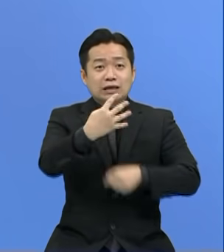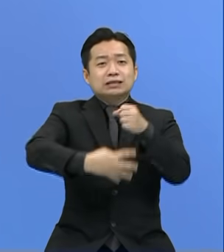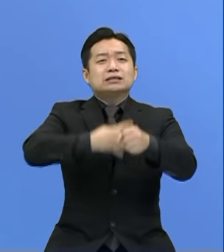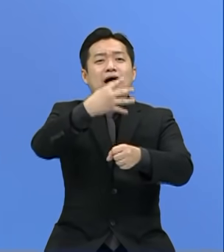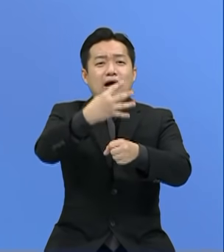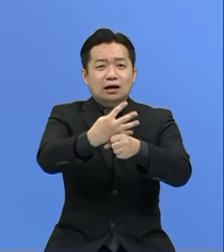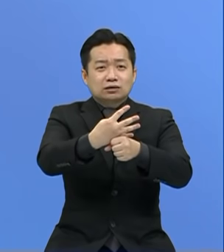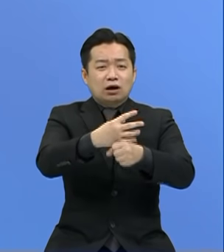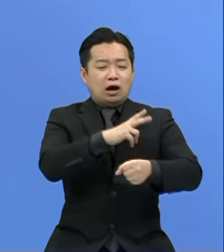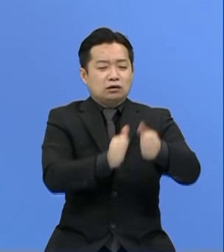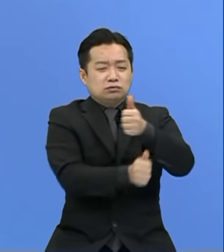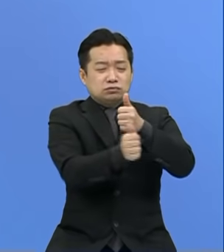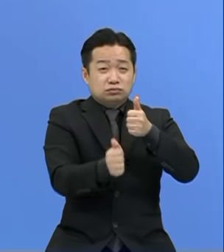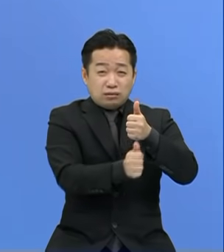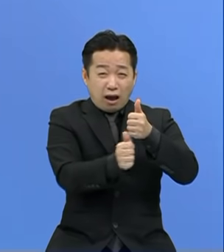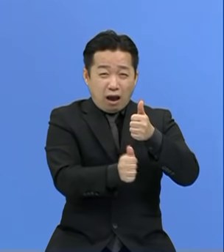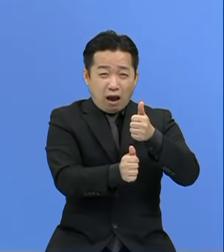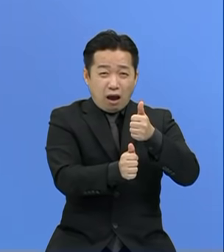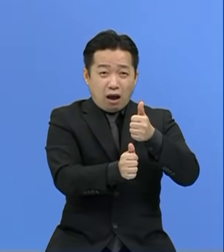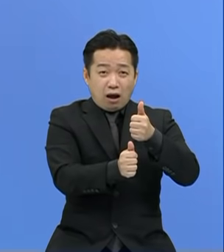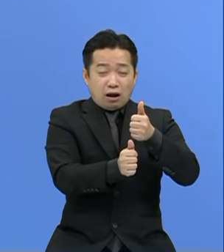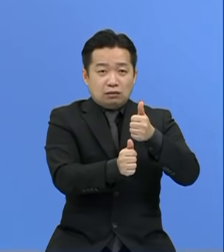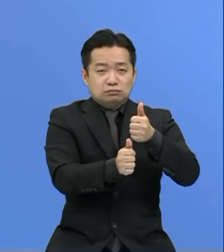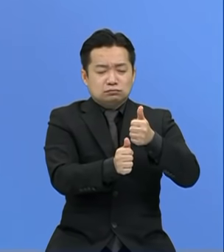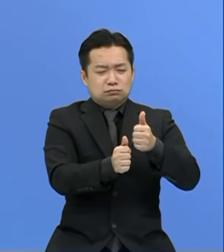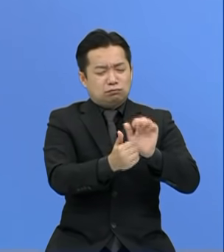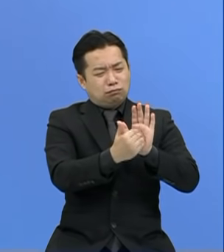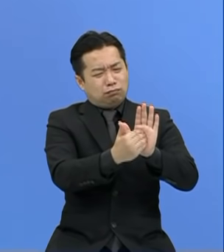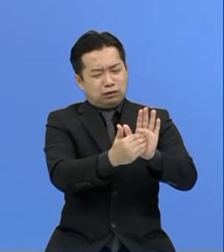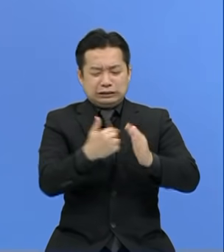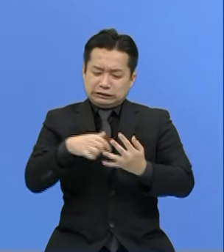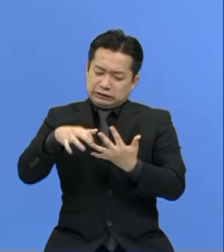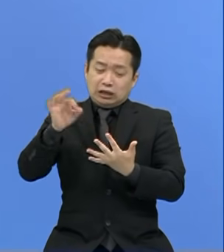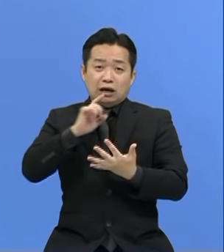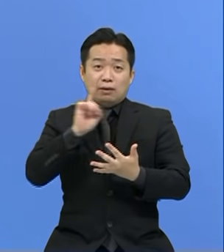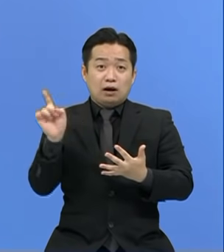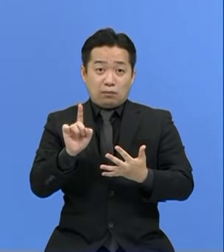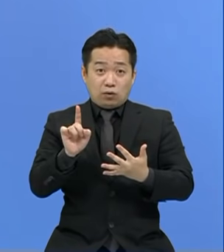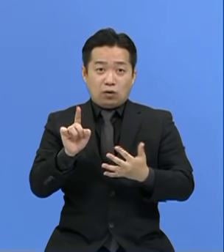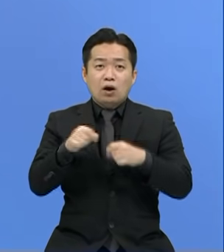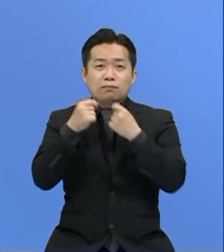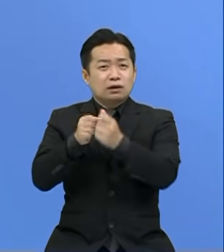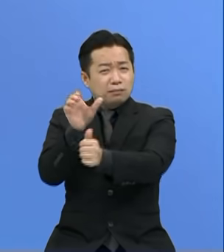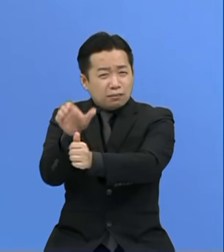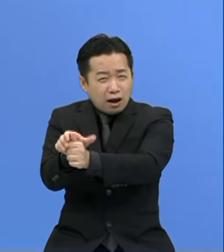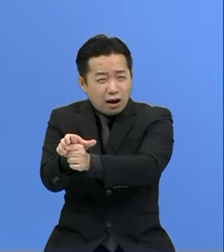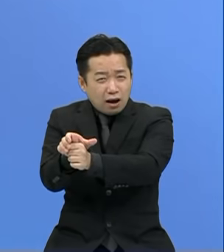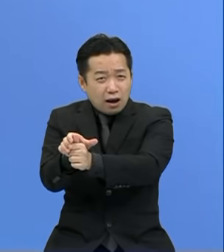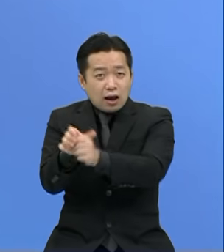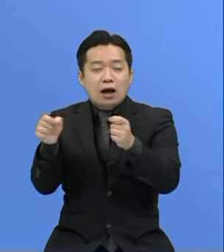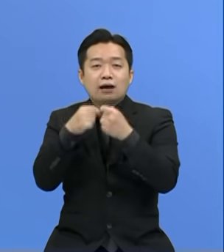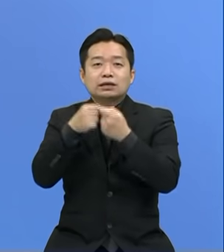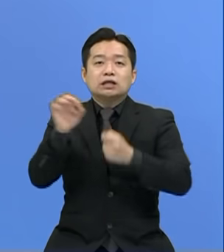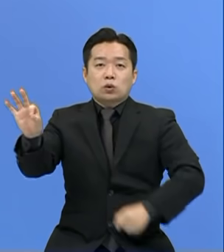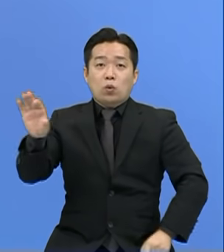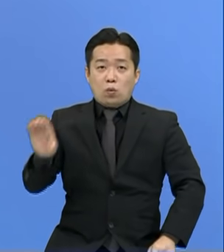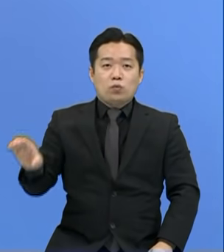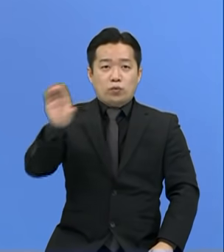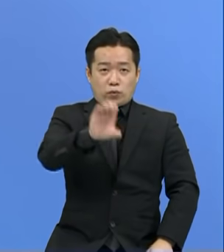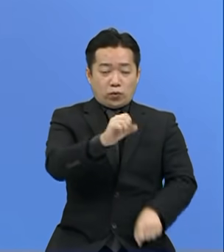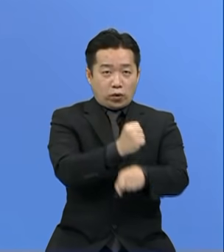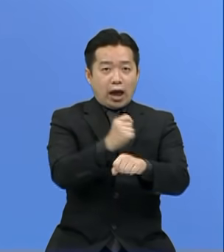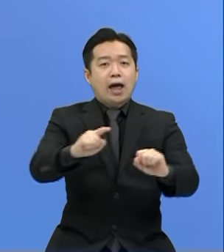의회 동원해서 막아서 제가 선택할 수 있는 거는 포기해서 민간 개발 허가하거나 민간 자본을 통해서